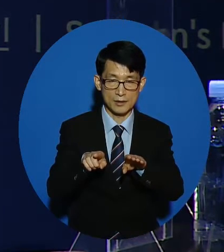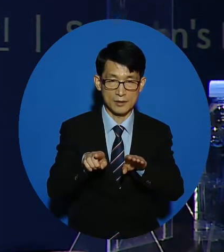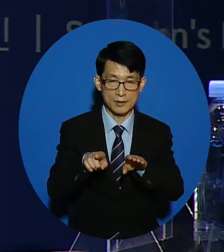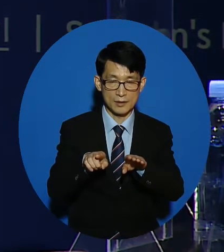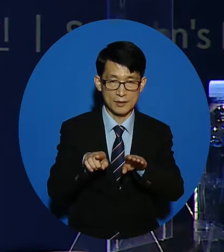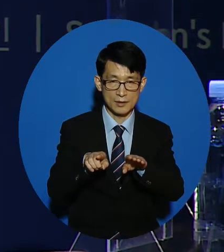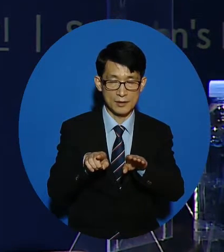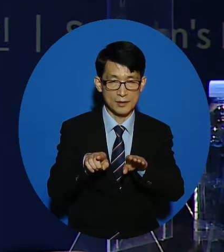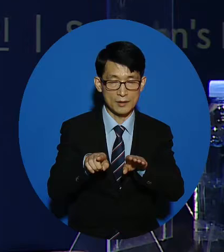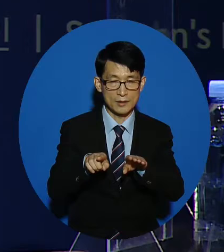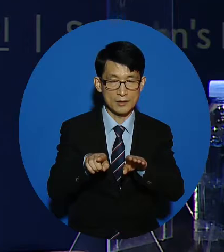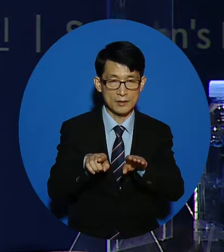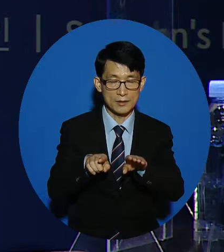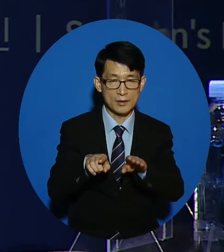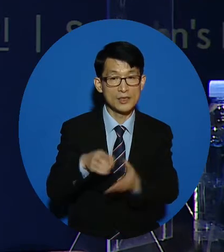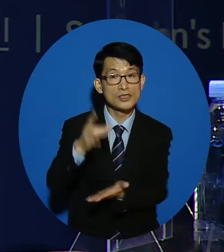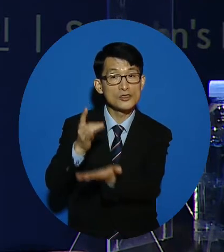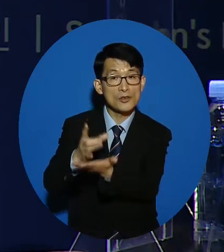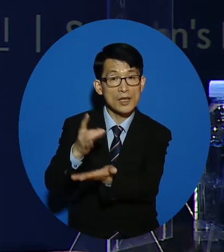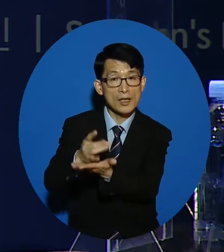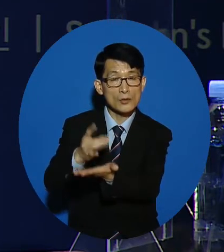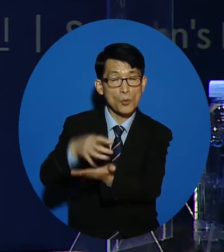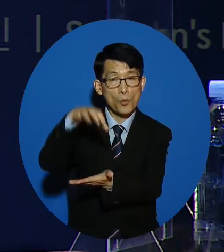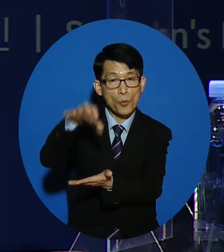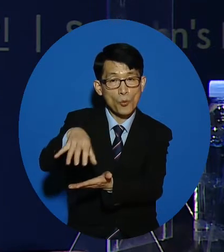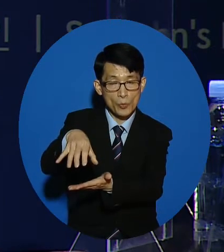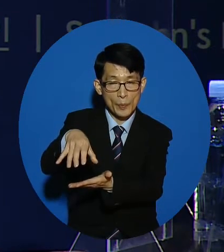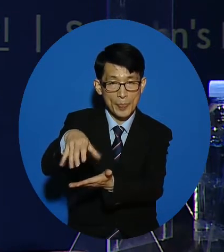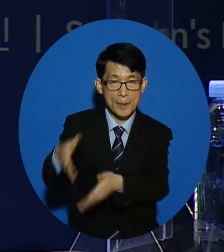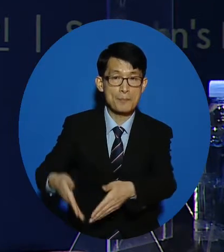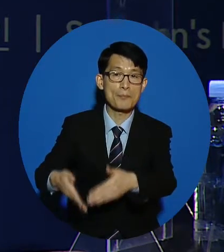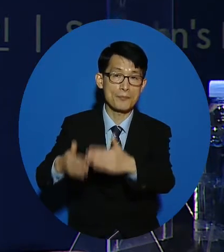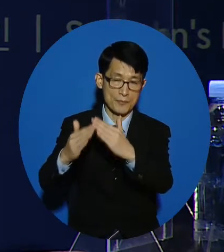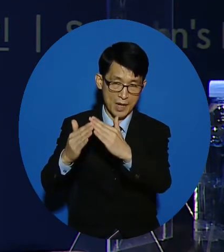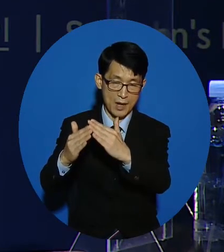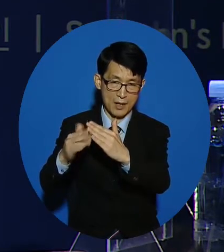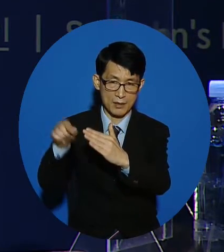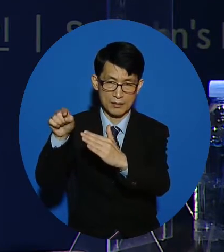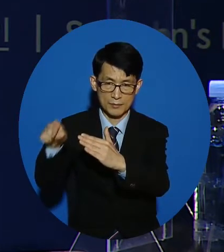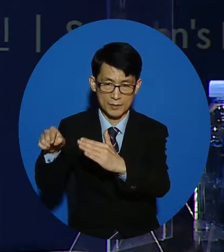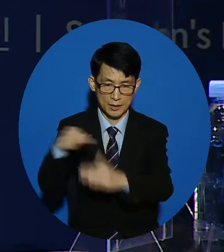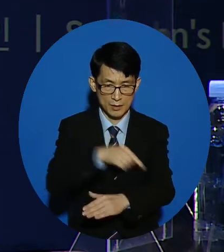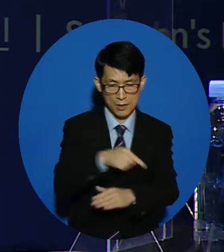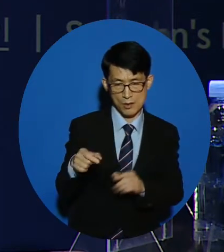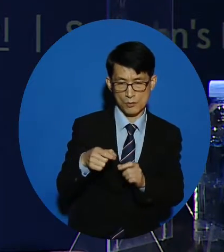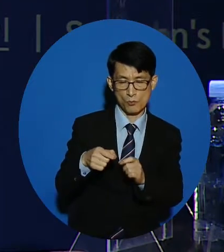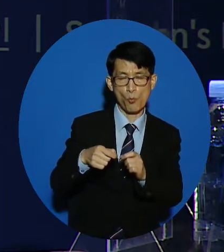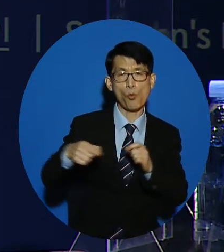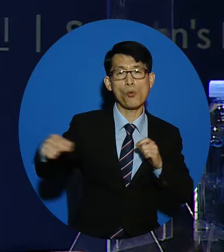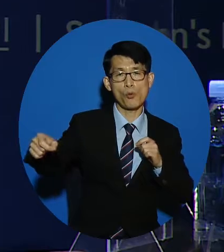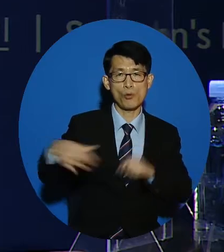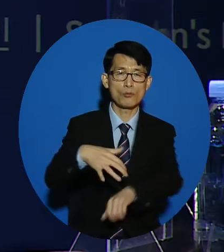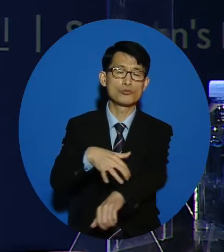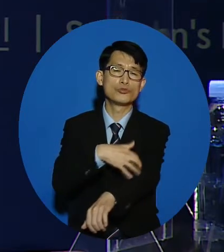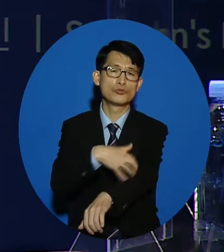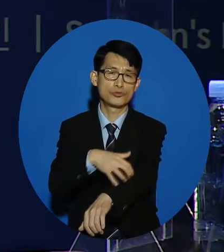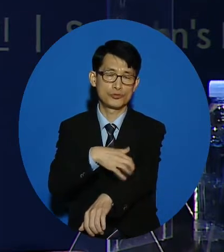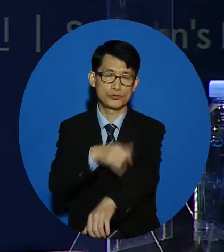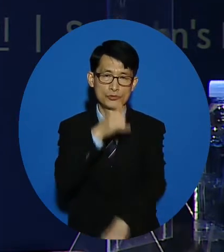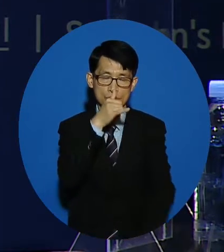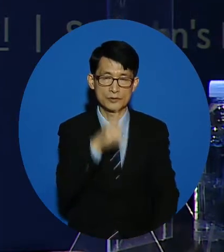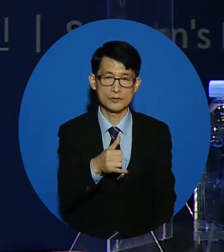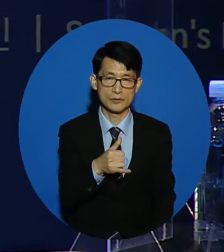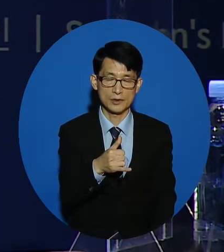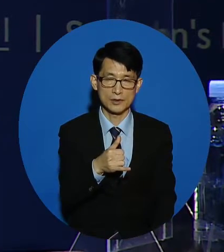동북부 지역인 천안에 있다 보니까 정말 애로사항이 많습니다. 물론